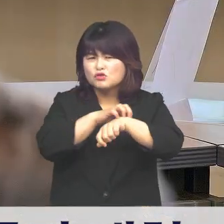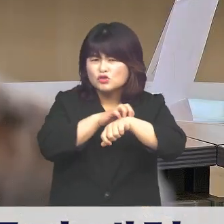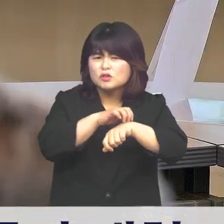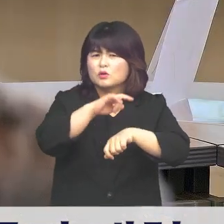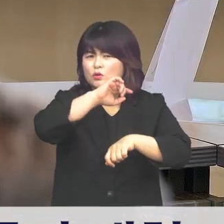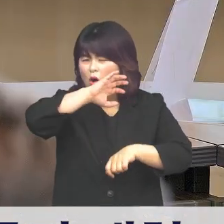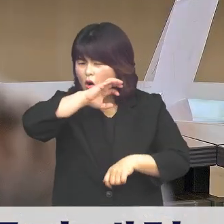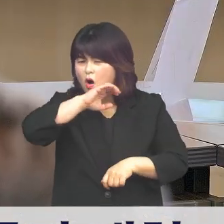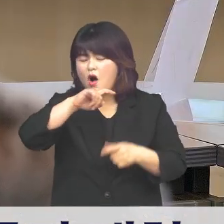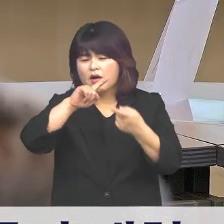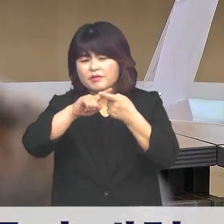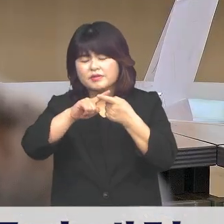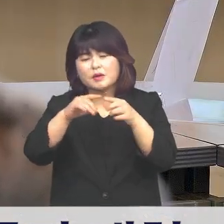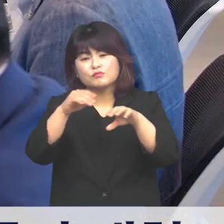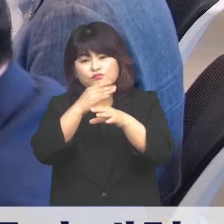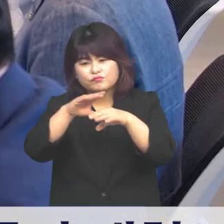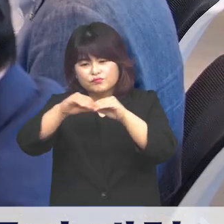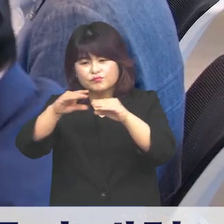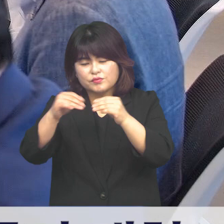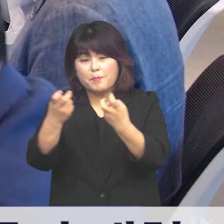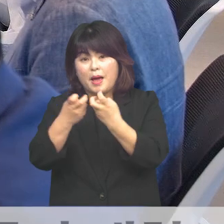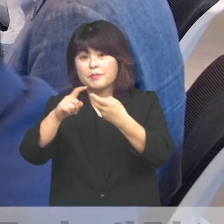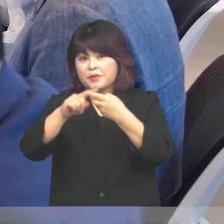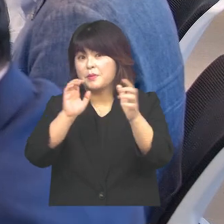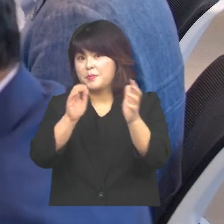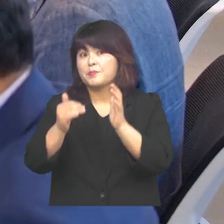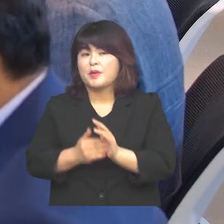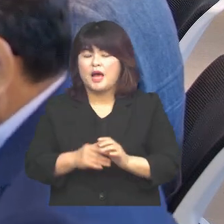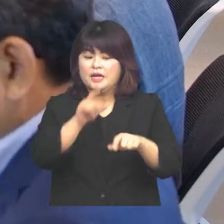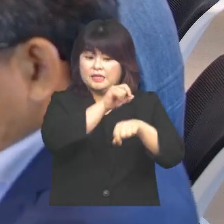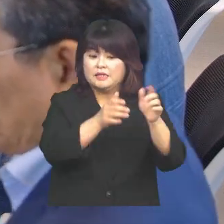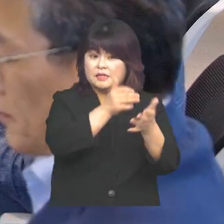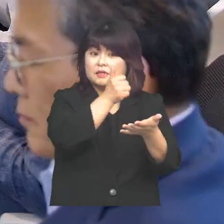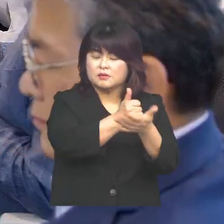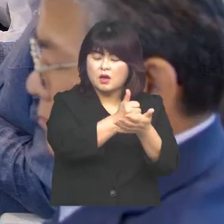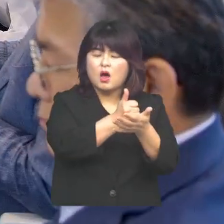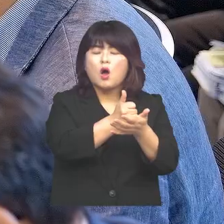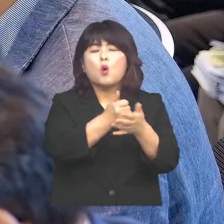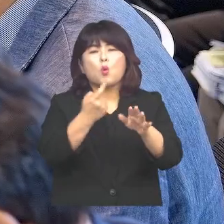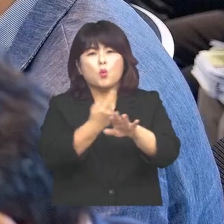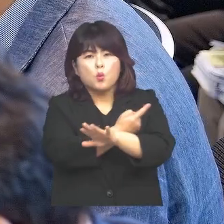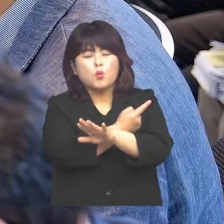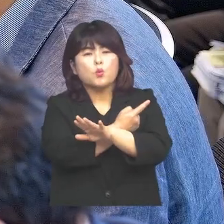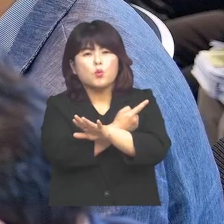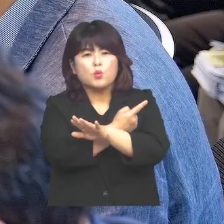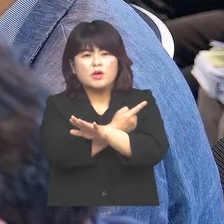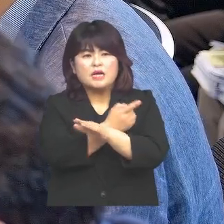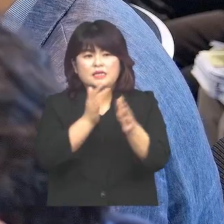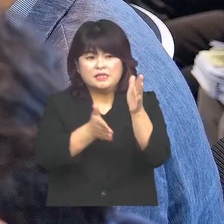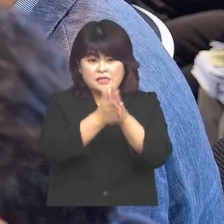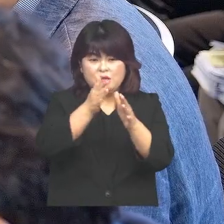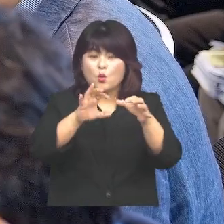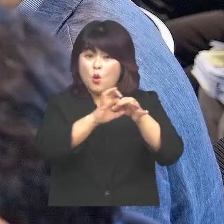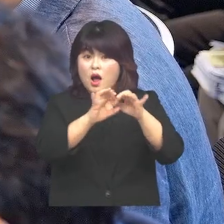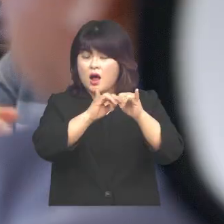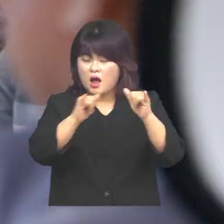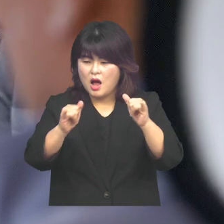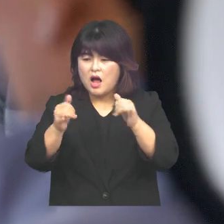대화하며 고충과 불편 사항을 듣고 개선 방안을 논의했습니다. 현장에는